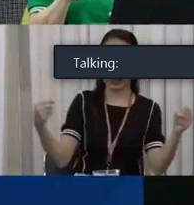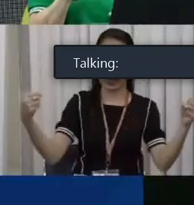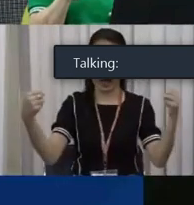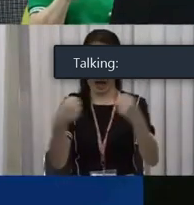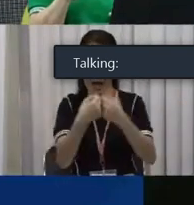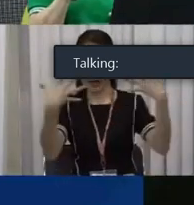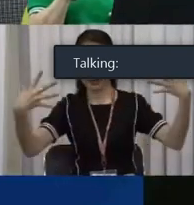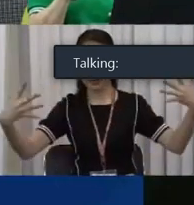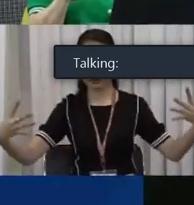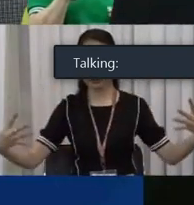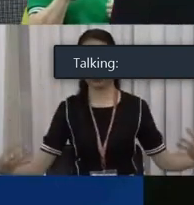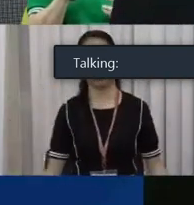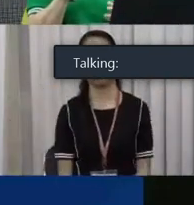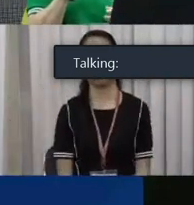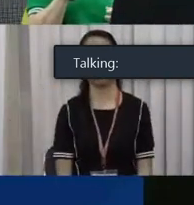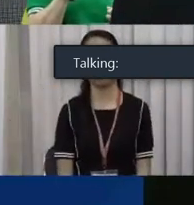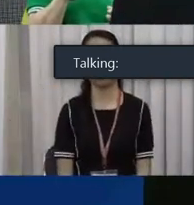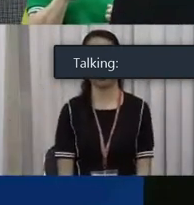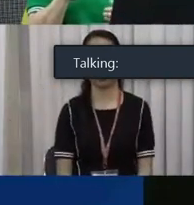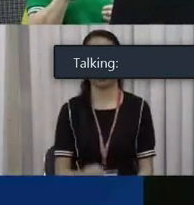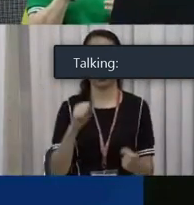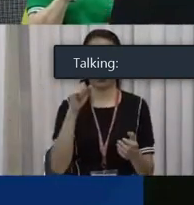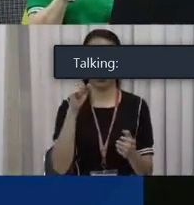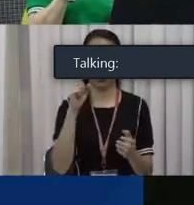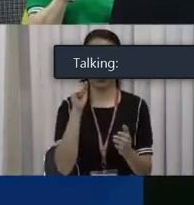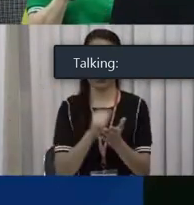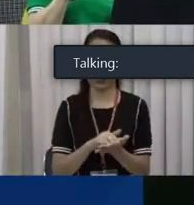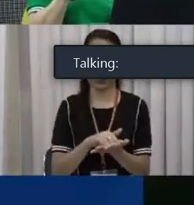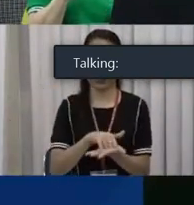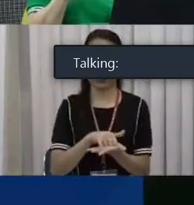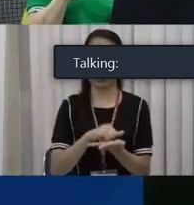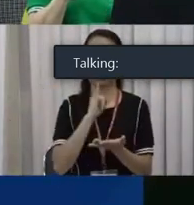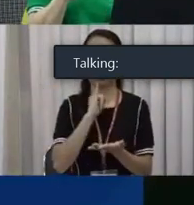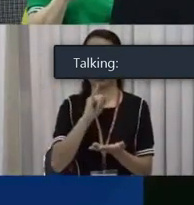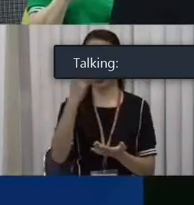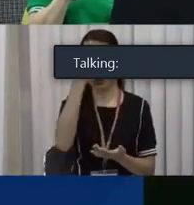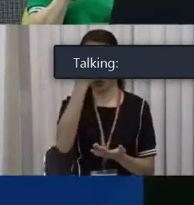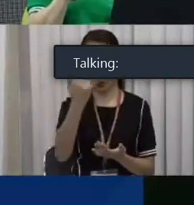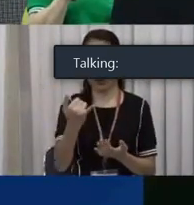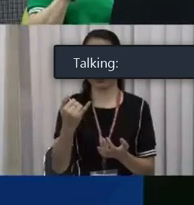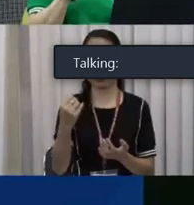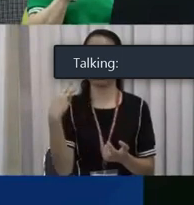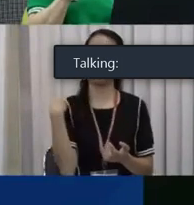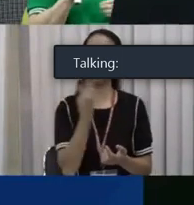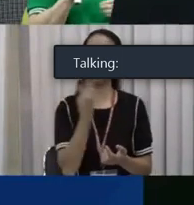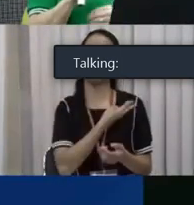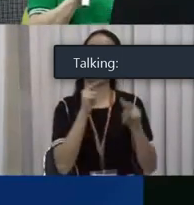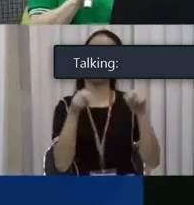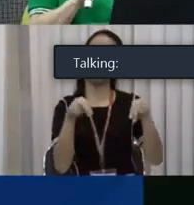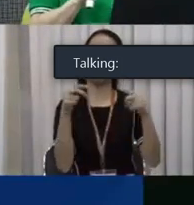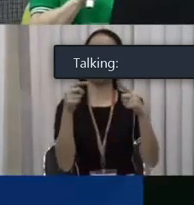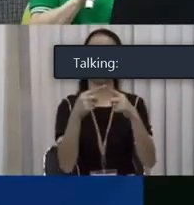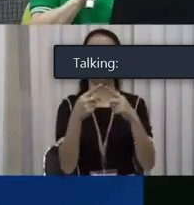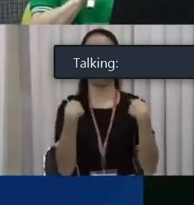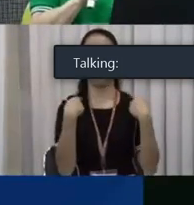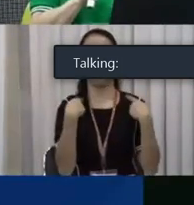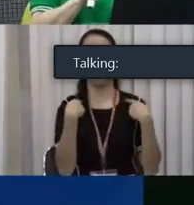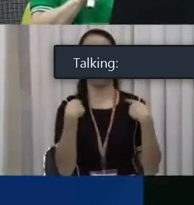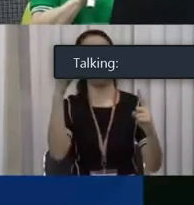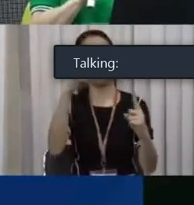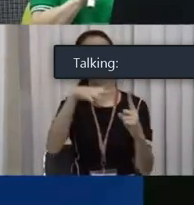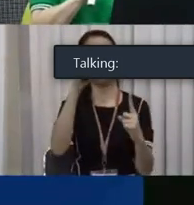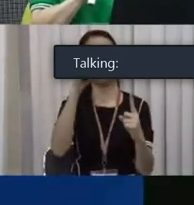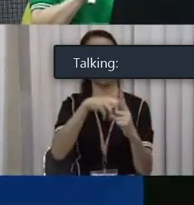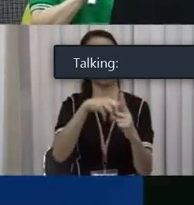accidents. So mao na nga ato gyung i-orient ang atong management kauban usab sa mga empleyado.